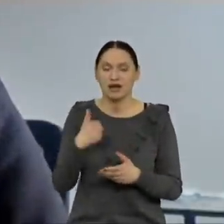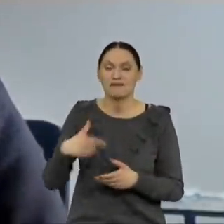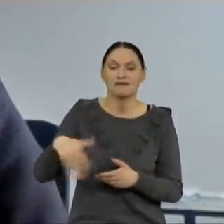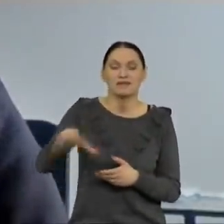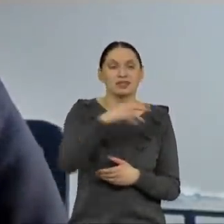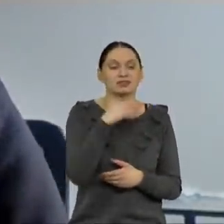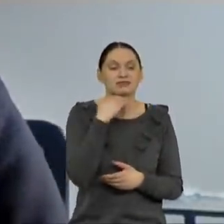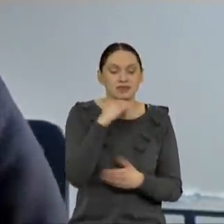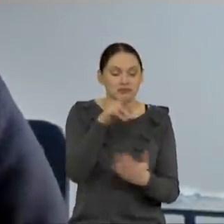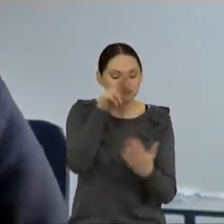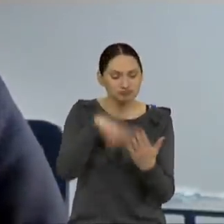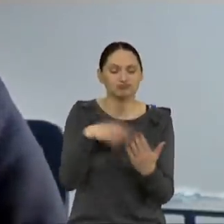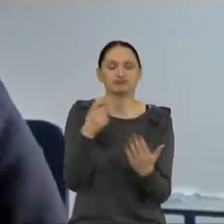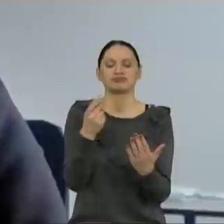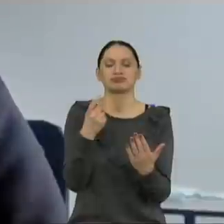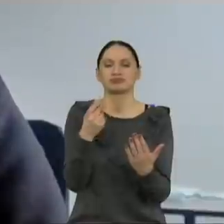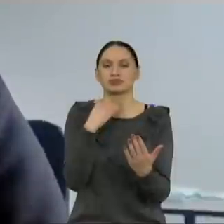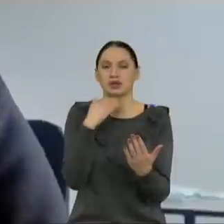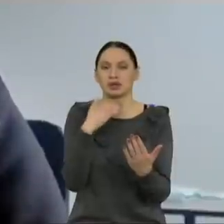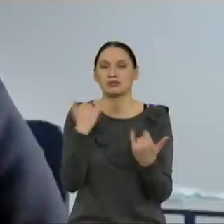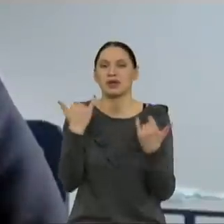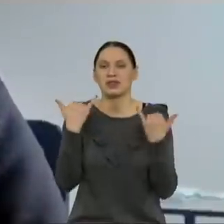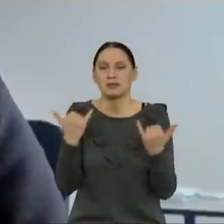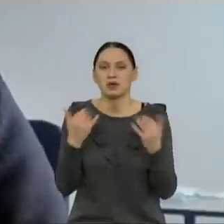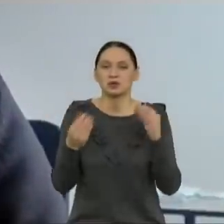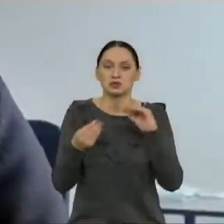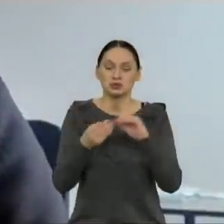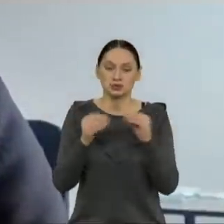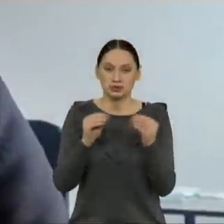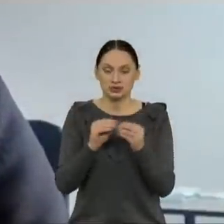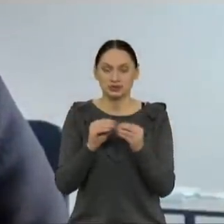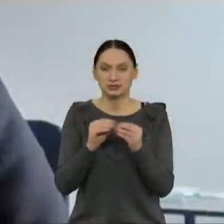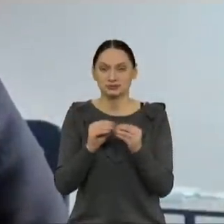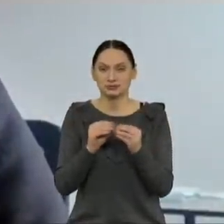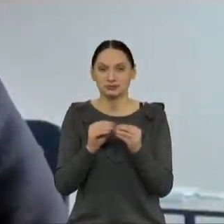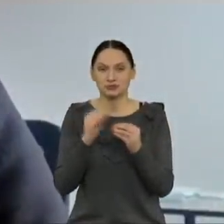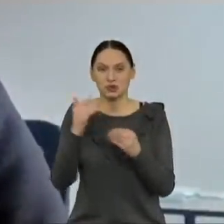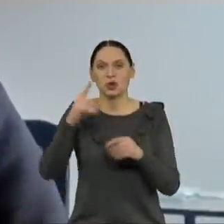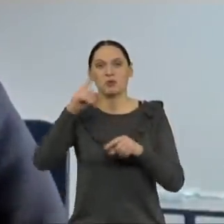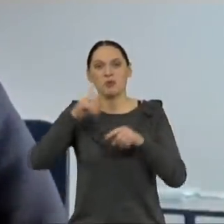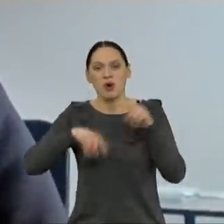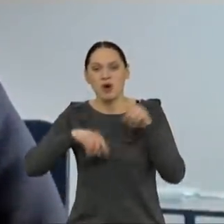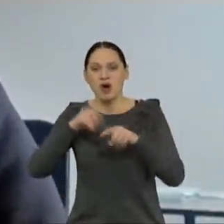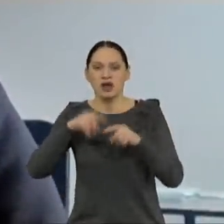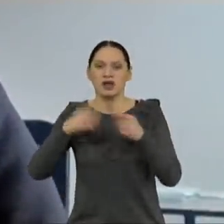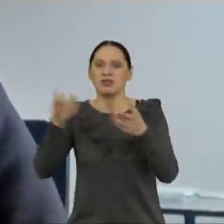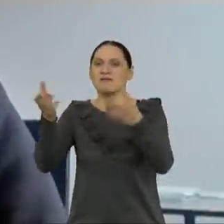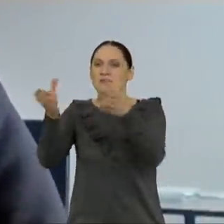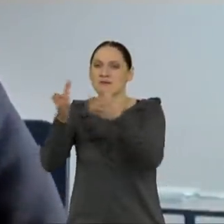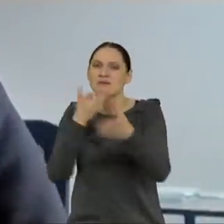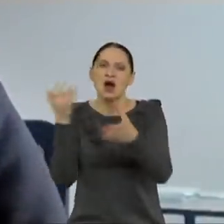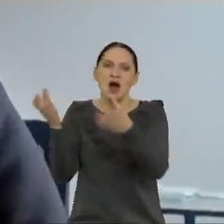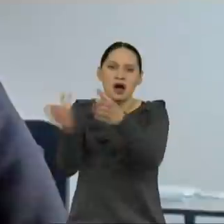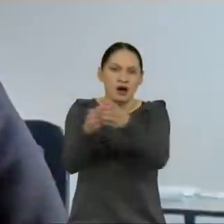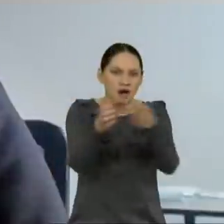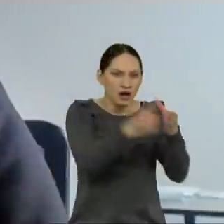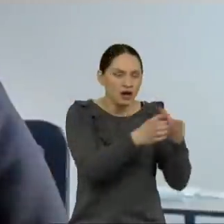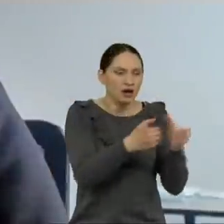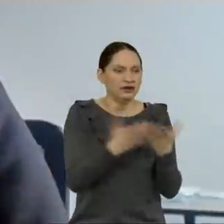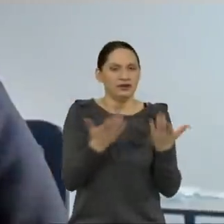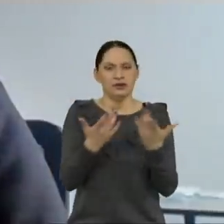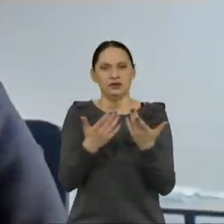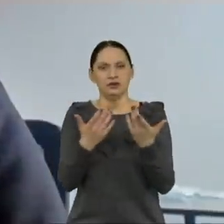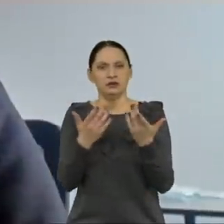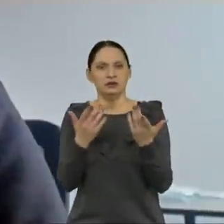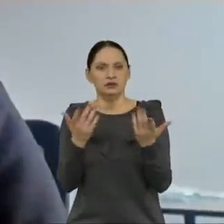tačiau tas turinys ir susitarimas skirtingų politinių jėgų yra, iš tiesų keliantis tam